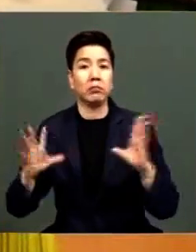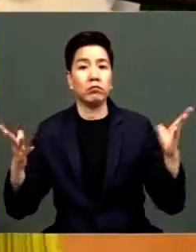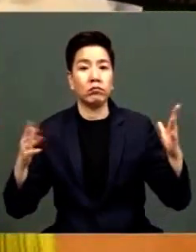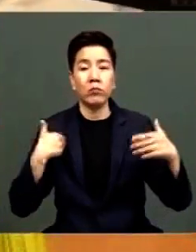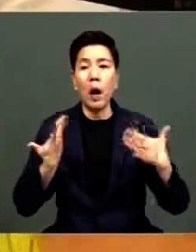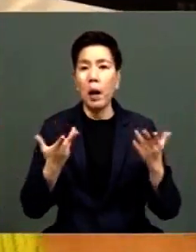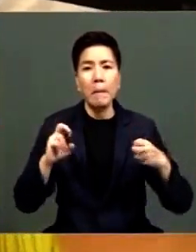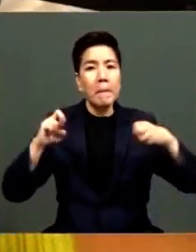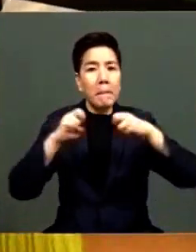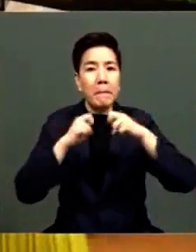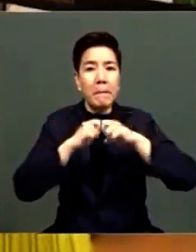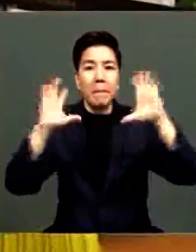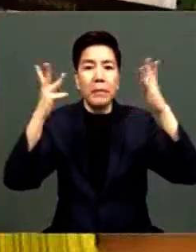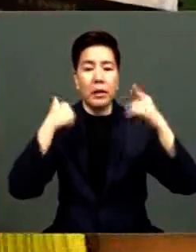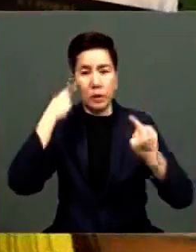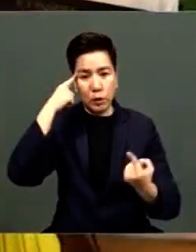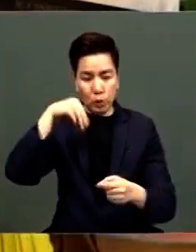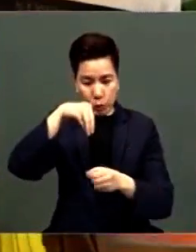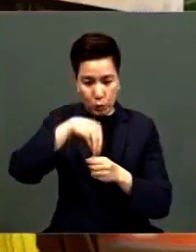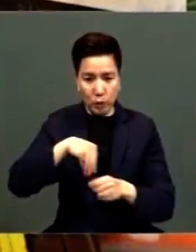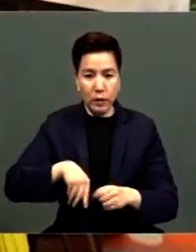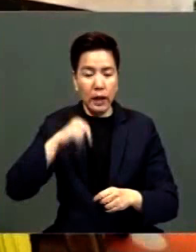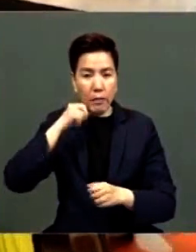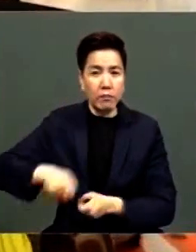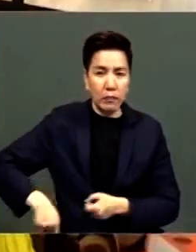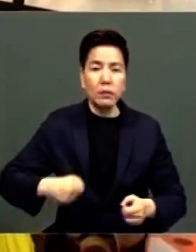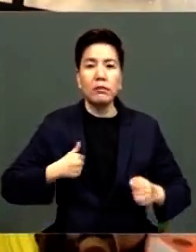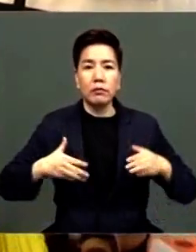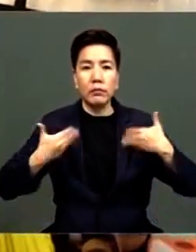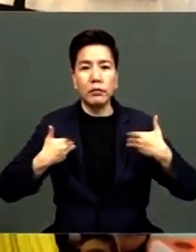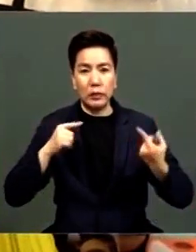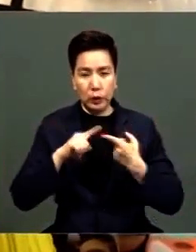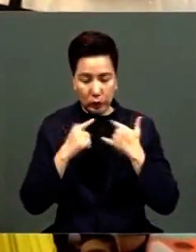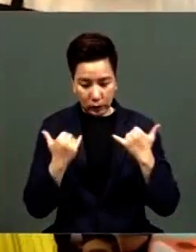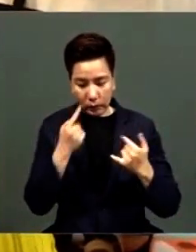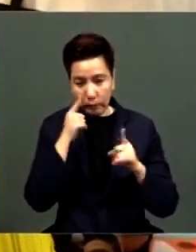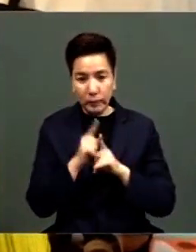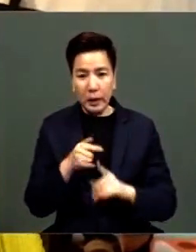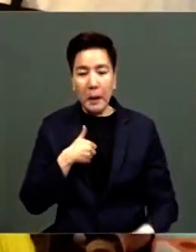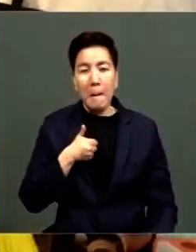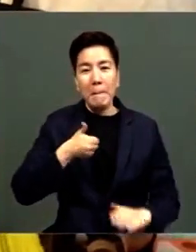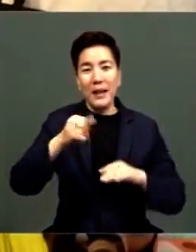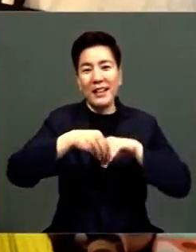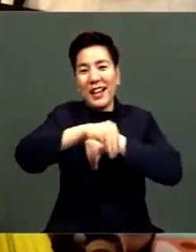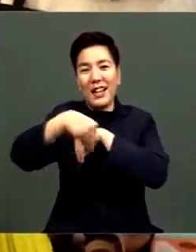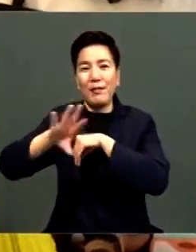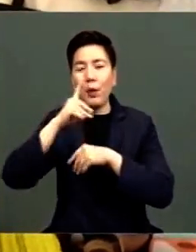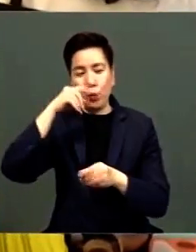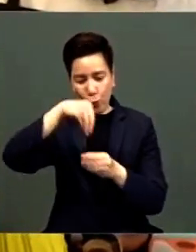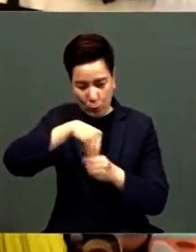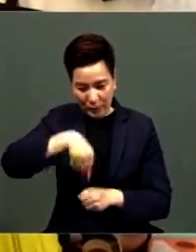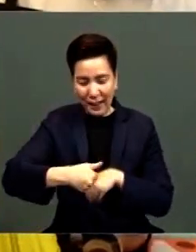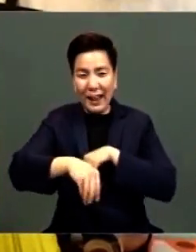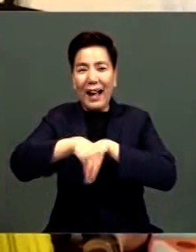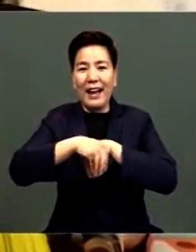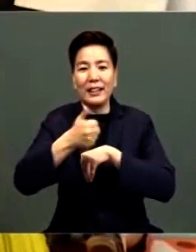แล้วก็มาที่นี่เรามาได้ส่งน้ำค่ะรู้สึกดีใจค่ะดีใจที่ว่าไม่ต้องเดินทางไปไกลแล้วก็มาที่นี่ได้เลยค่